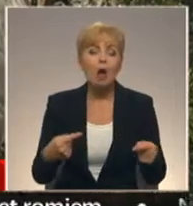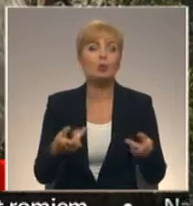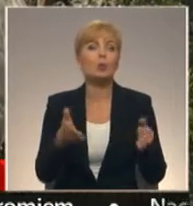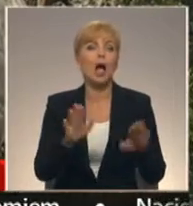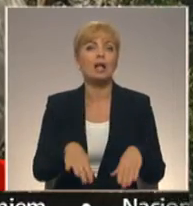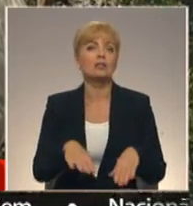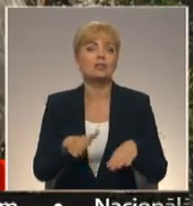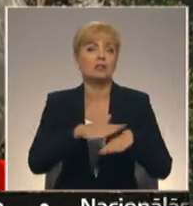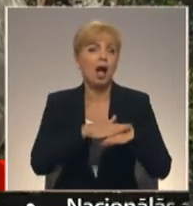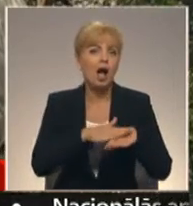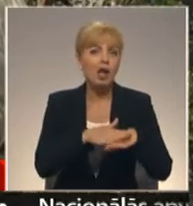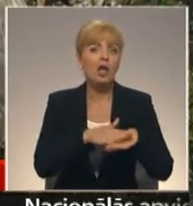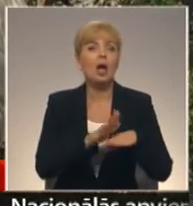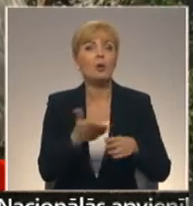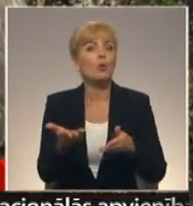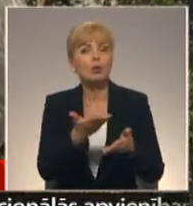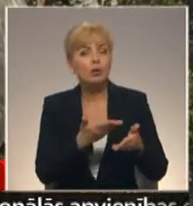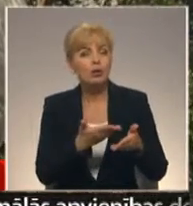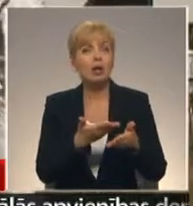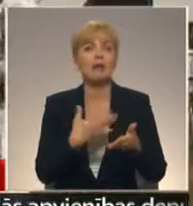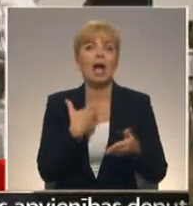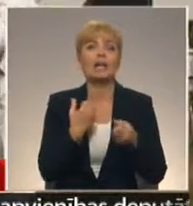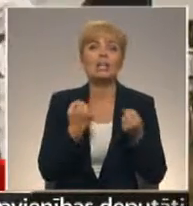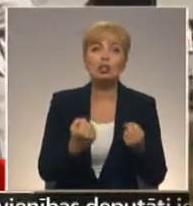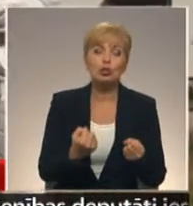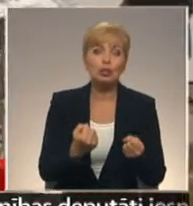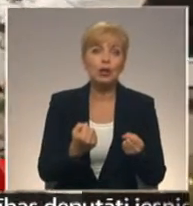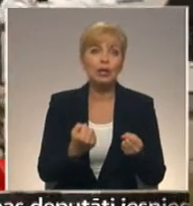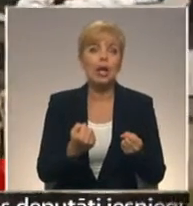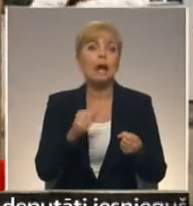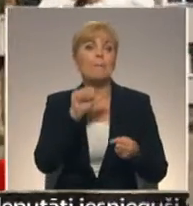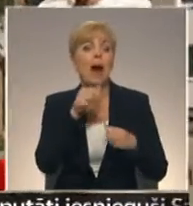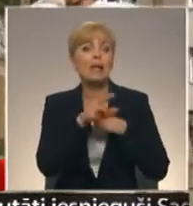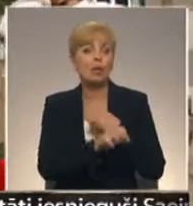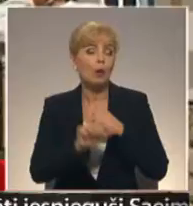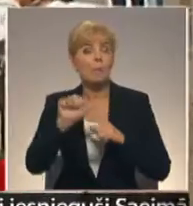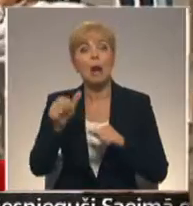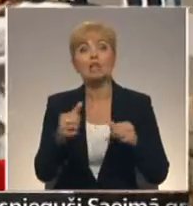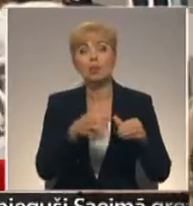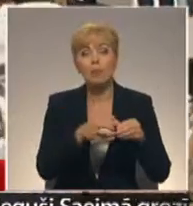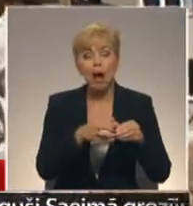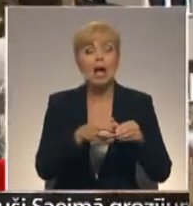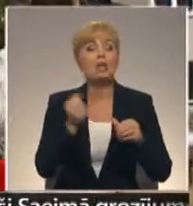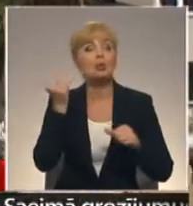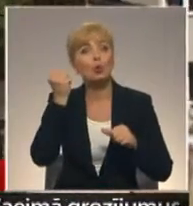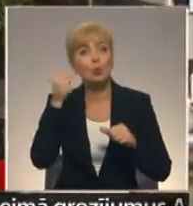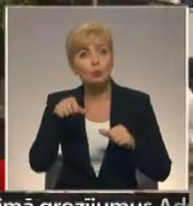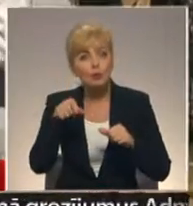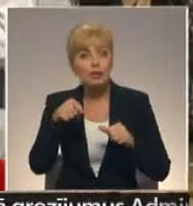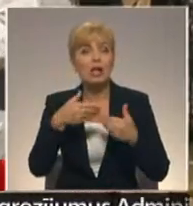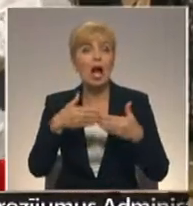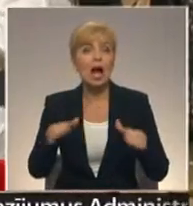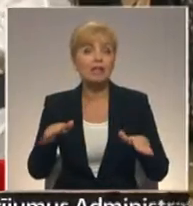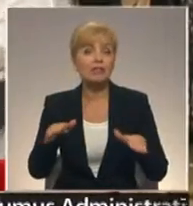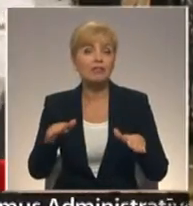mums palīdz, kur vajag plānāk, kur vajag izturīgāk. Māja nogalē mākslinieku grupas veidotā skulptūra atvērtā treilerī